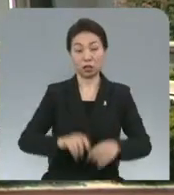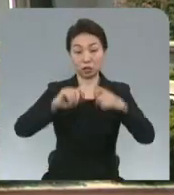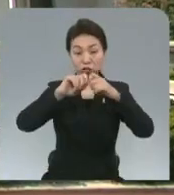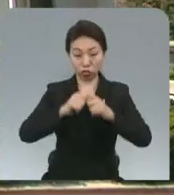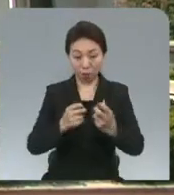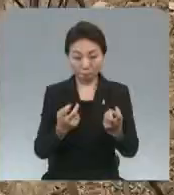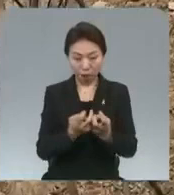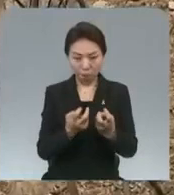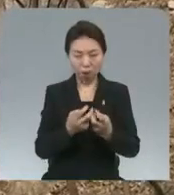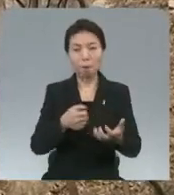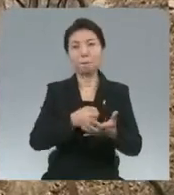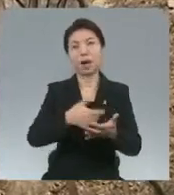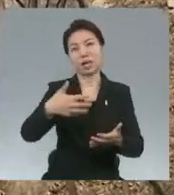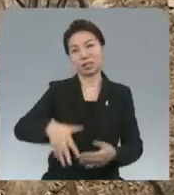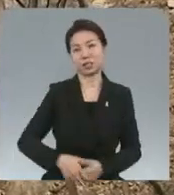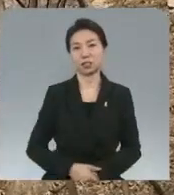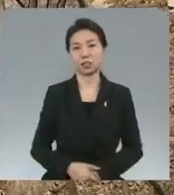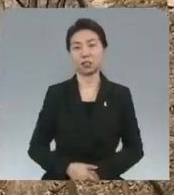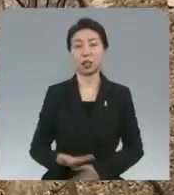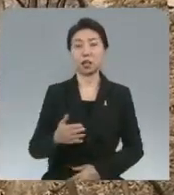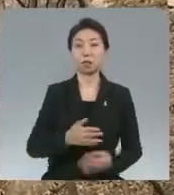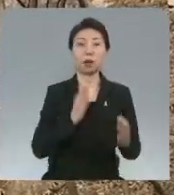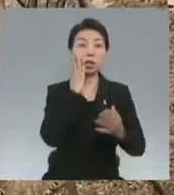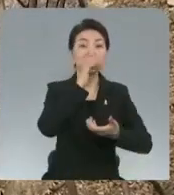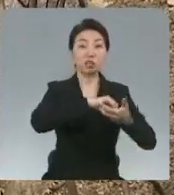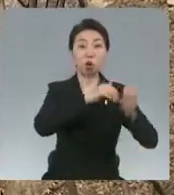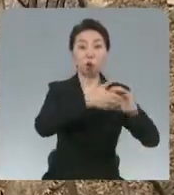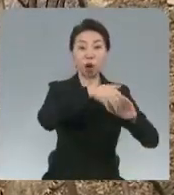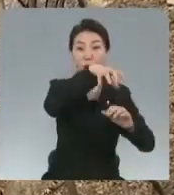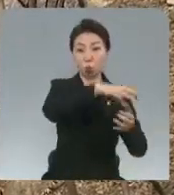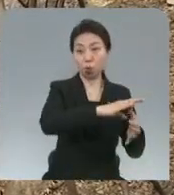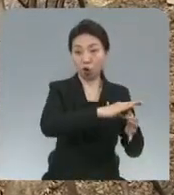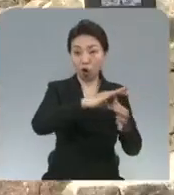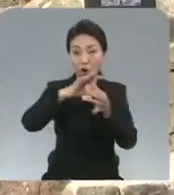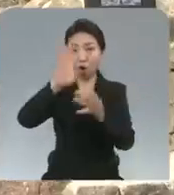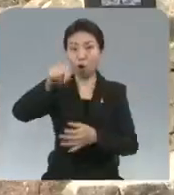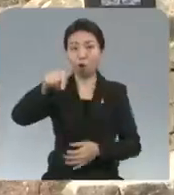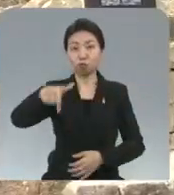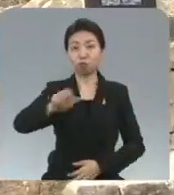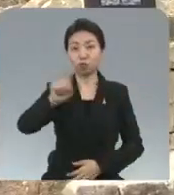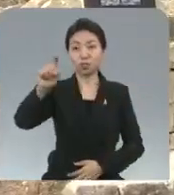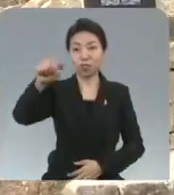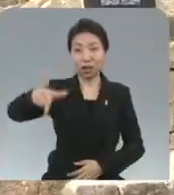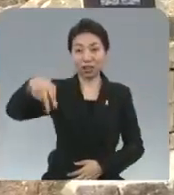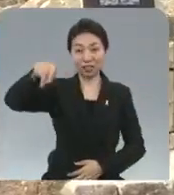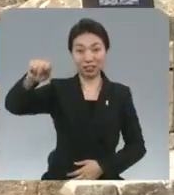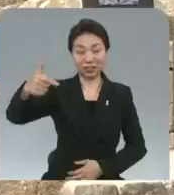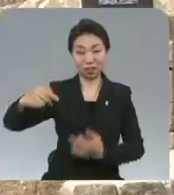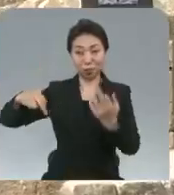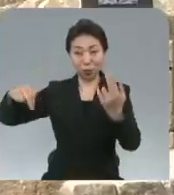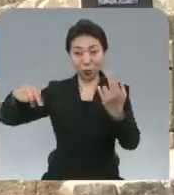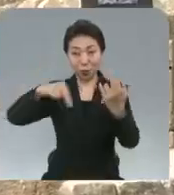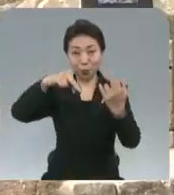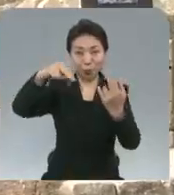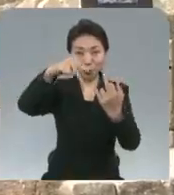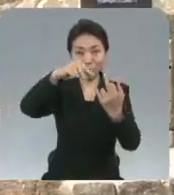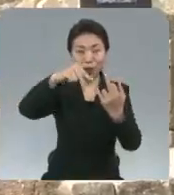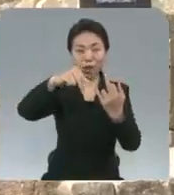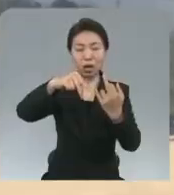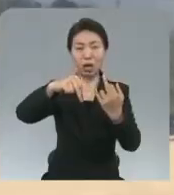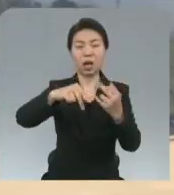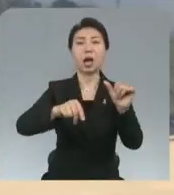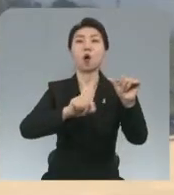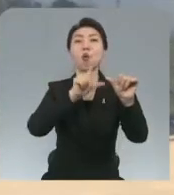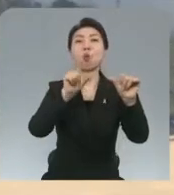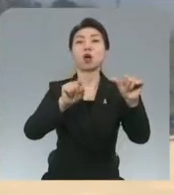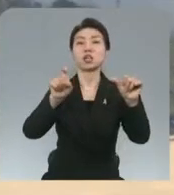документы и демонтируют специальное оборудование в каком формате резиденцию можно будет посещать после 20